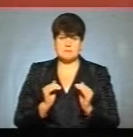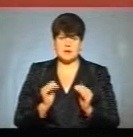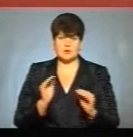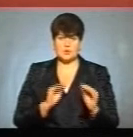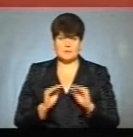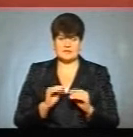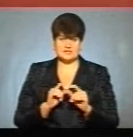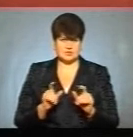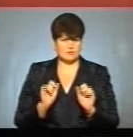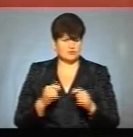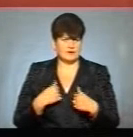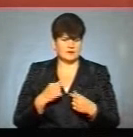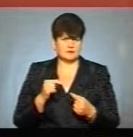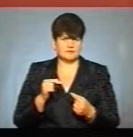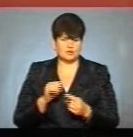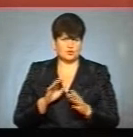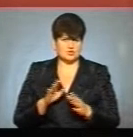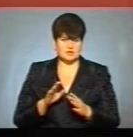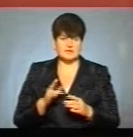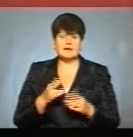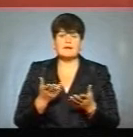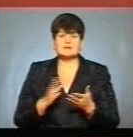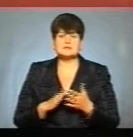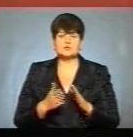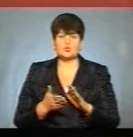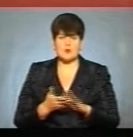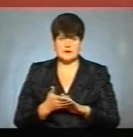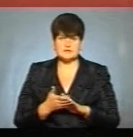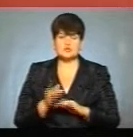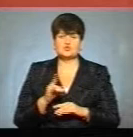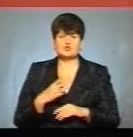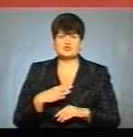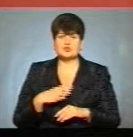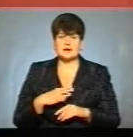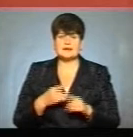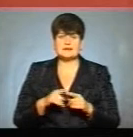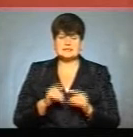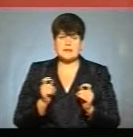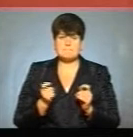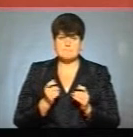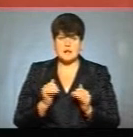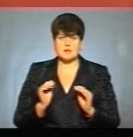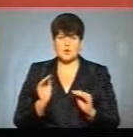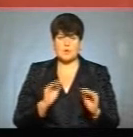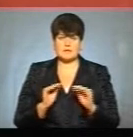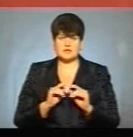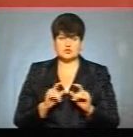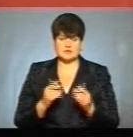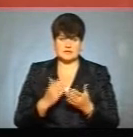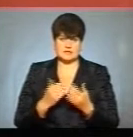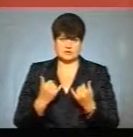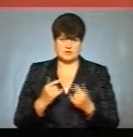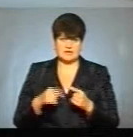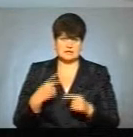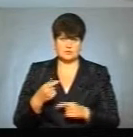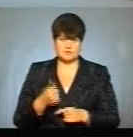якщо я маю десь неточні дані. А яка ситуація, що чекає ці малокомплектні школи, які є на сьогодні, в наступному